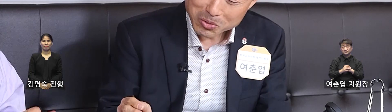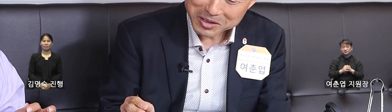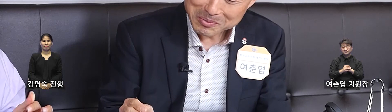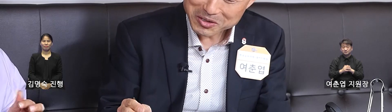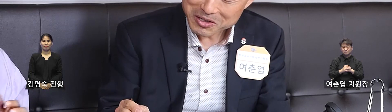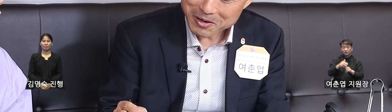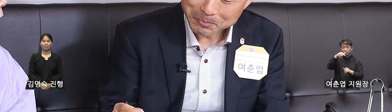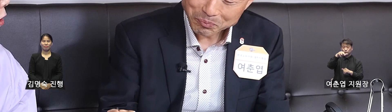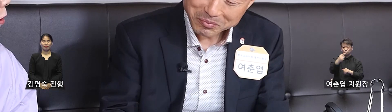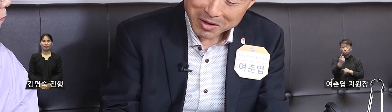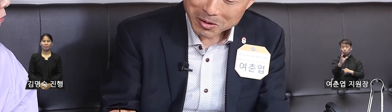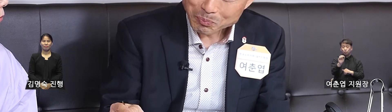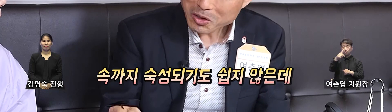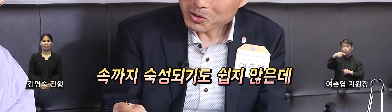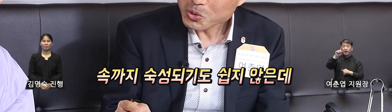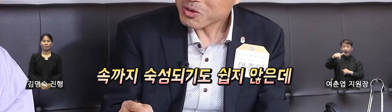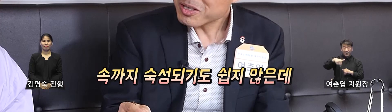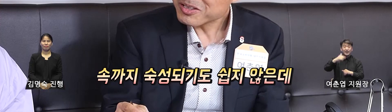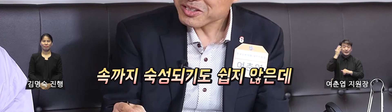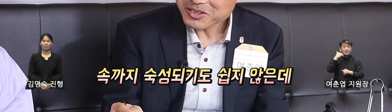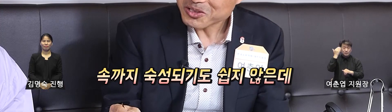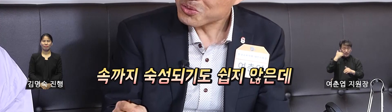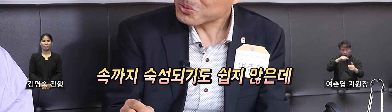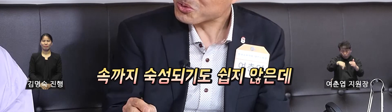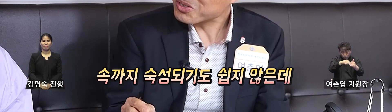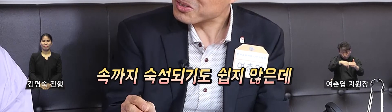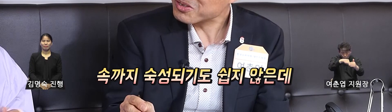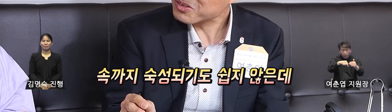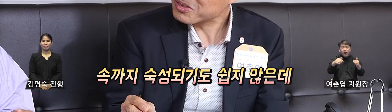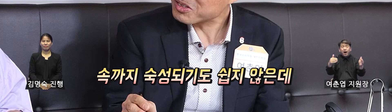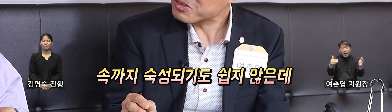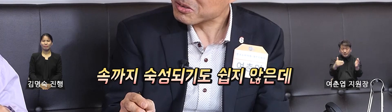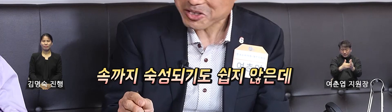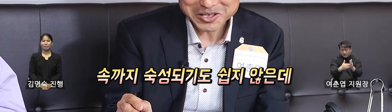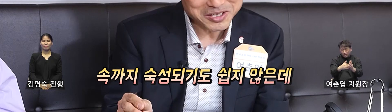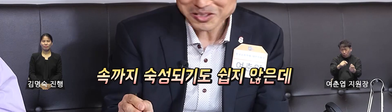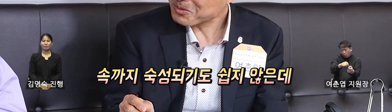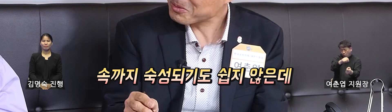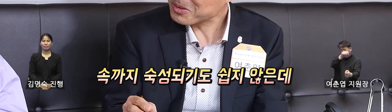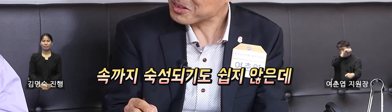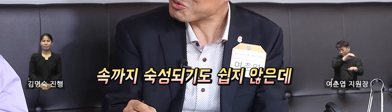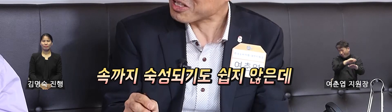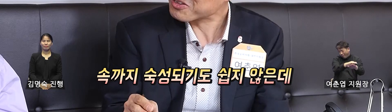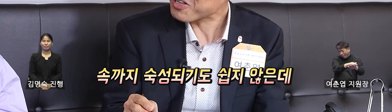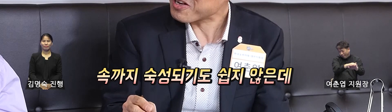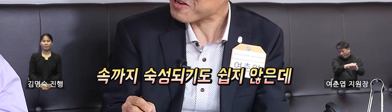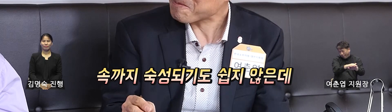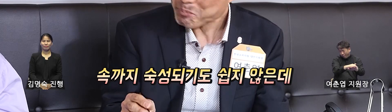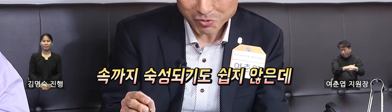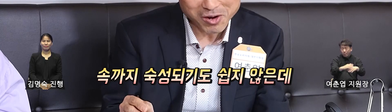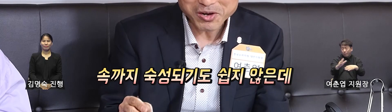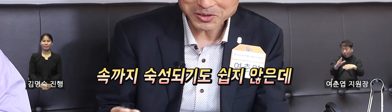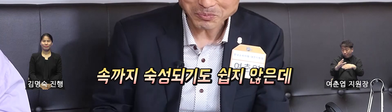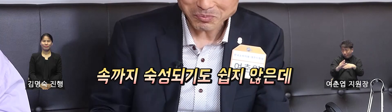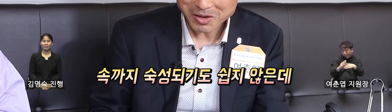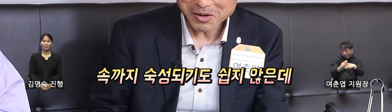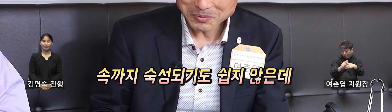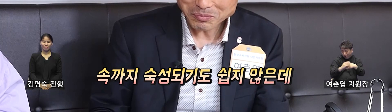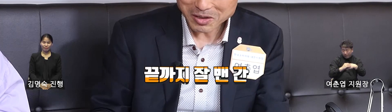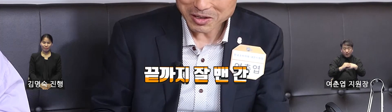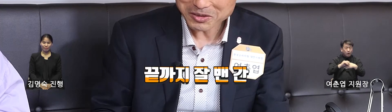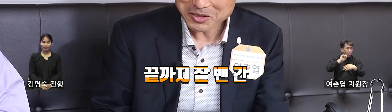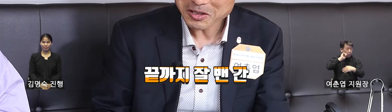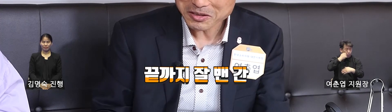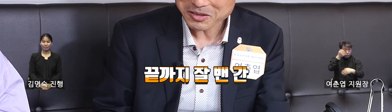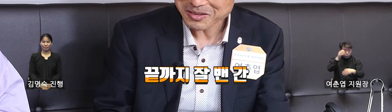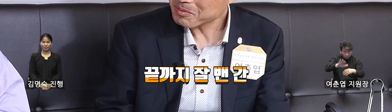이거 총각김치가 네. 그 속까지 제대로 숙성이 되기가 쉽지 않은데 아